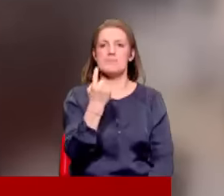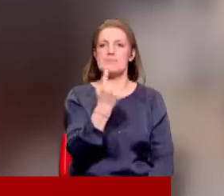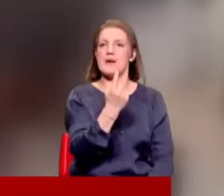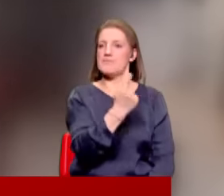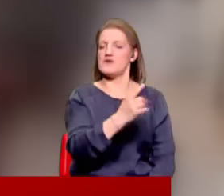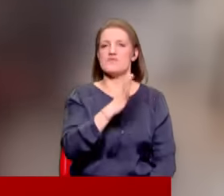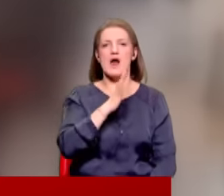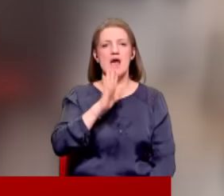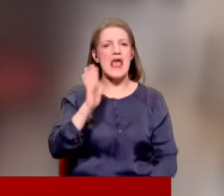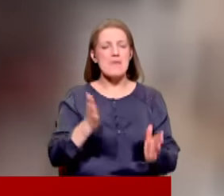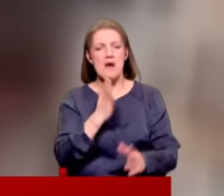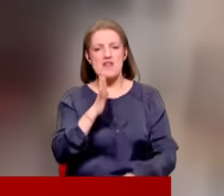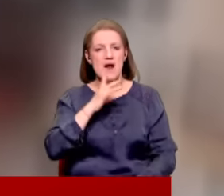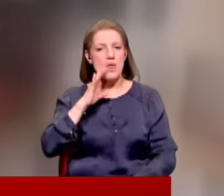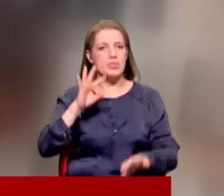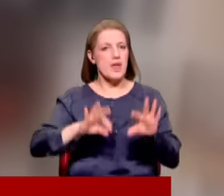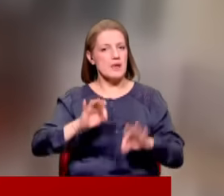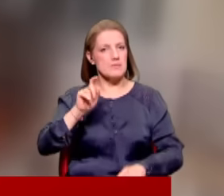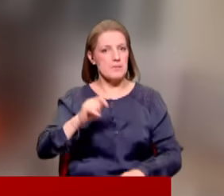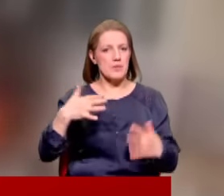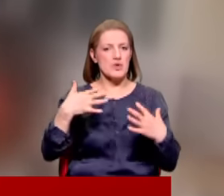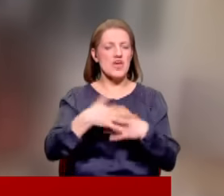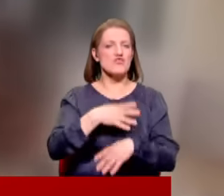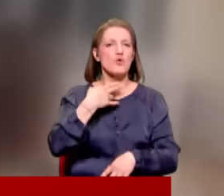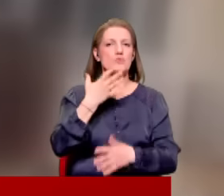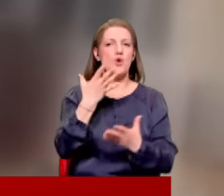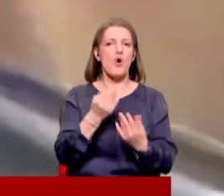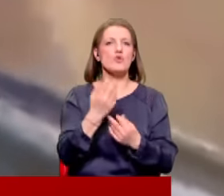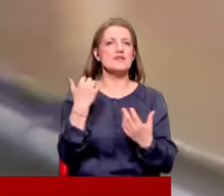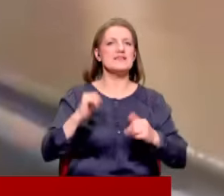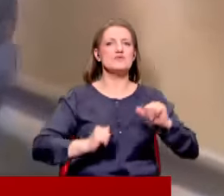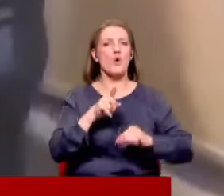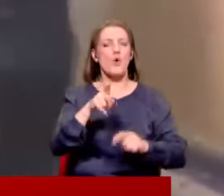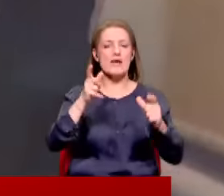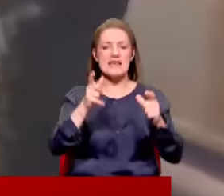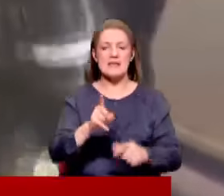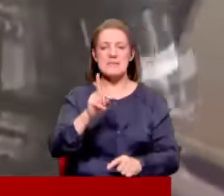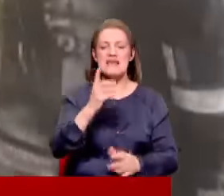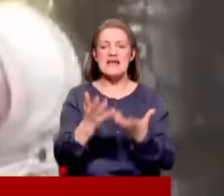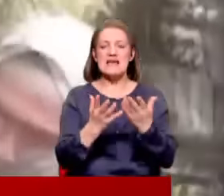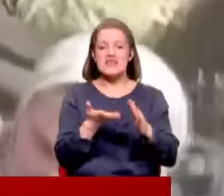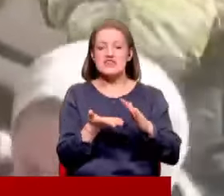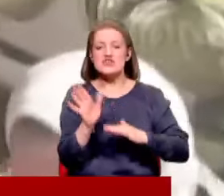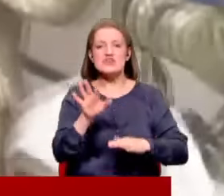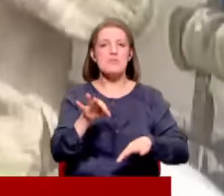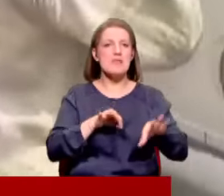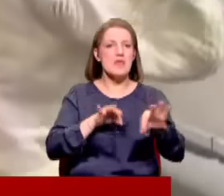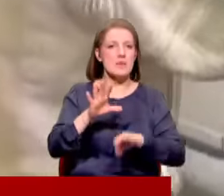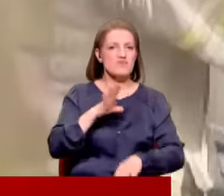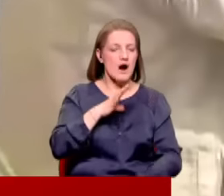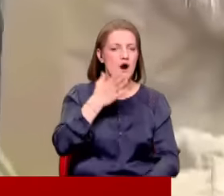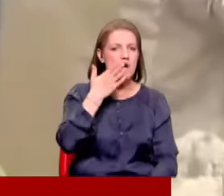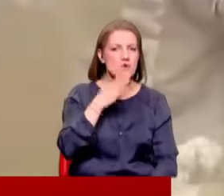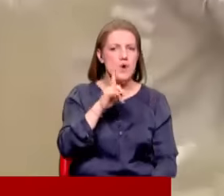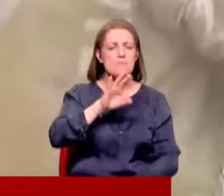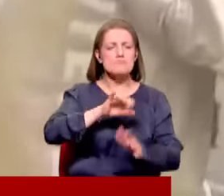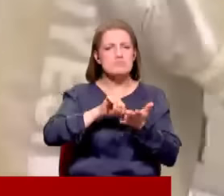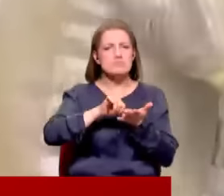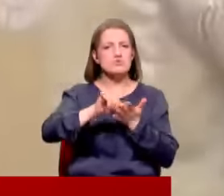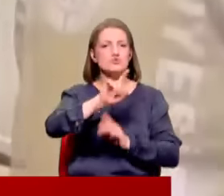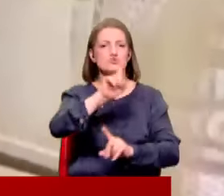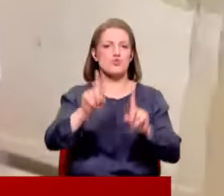izledi. İhmal var mı, denetim yapıldı mı, gece kulübünün bulunduğu yerden olası bir yangında kaçış planı olup olmadığına kadar tüm